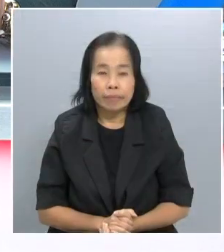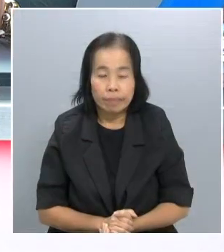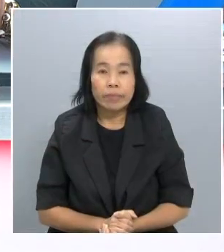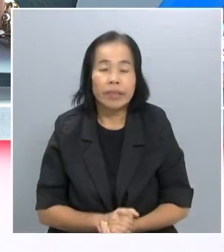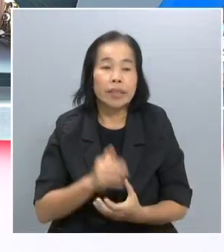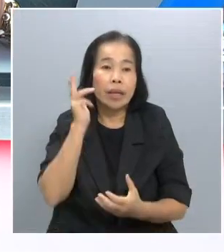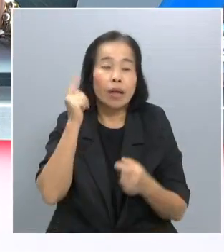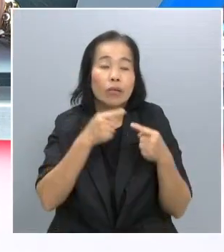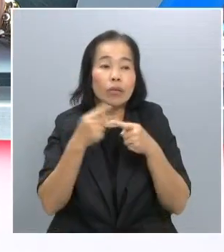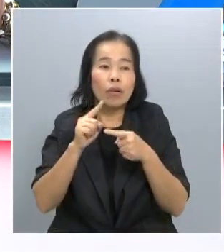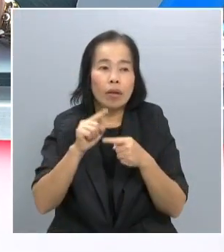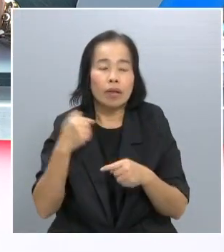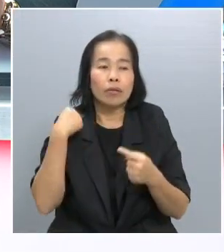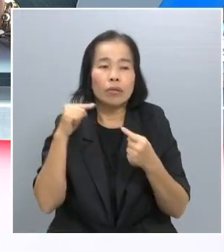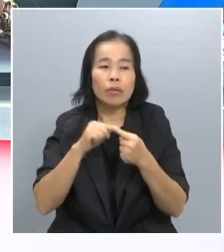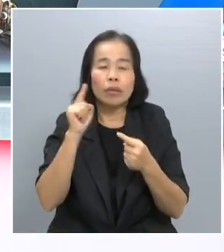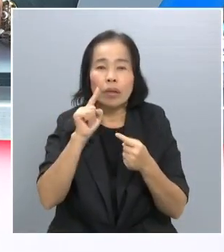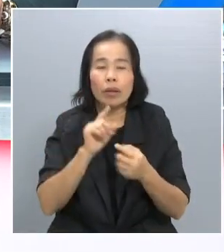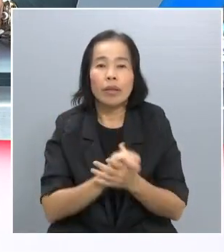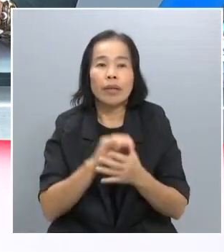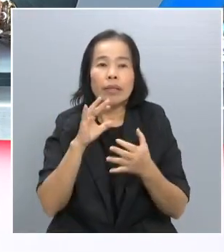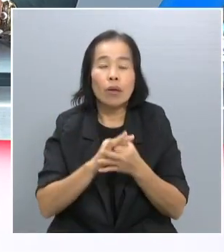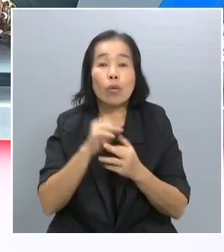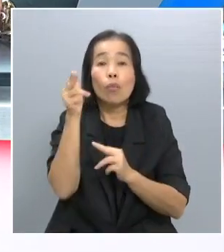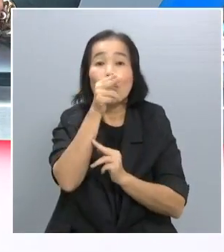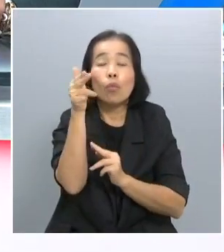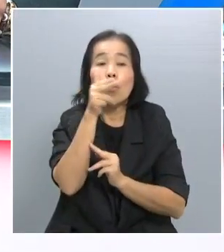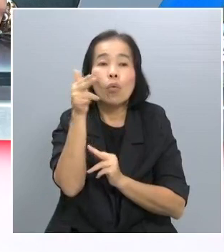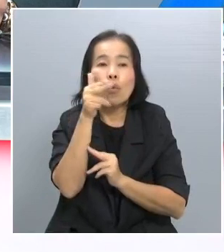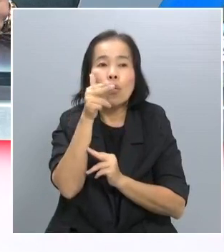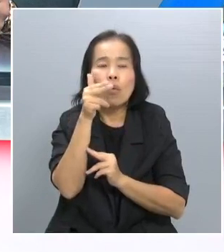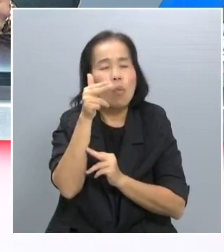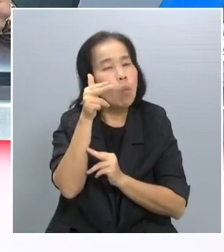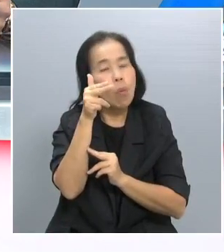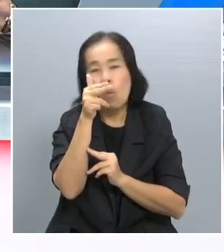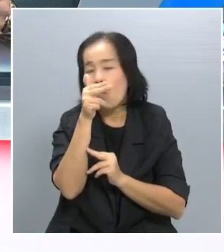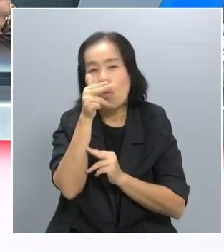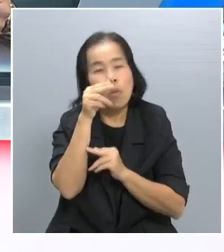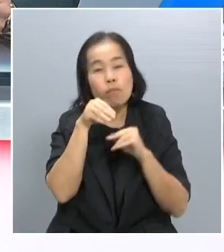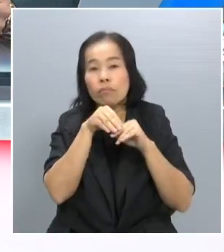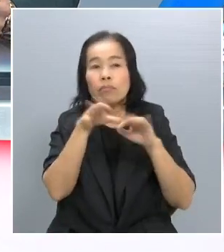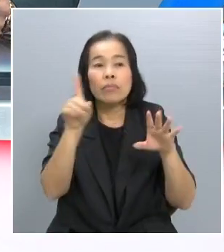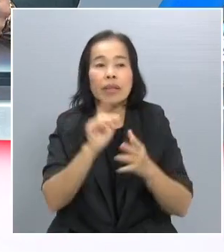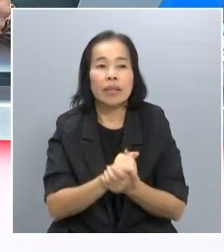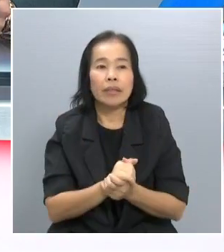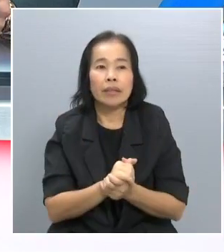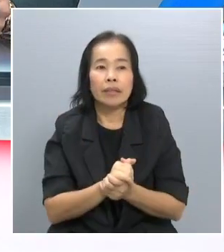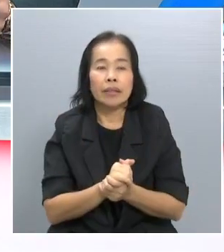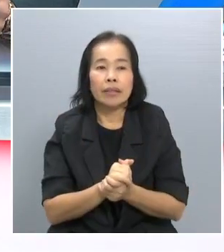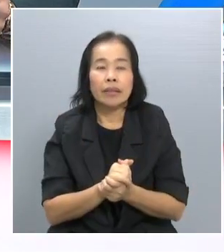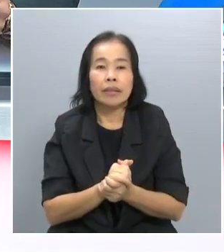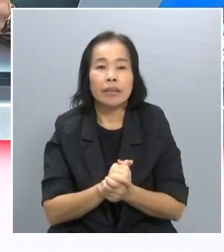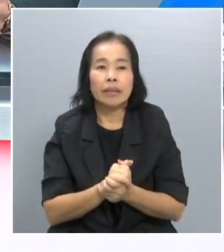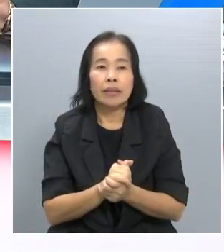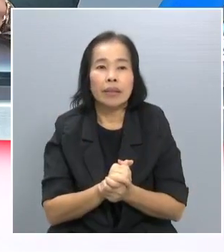ครับลองไปดูกรณีของคลิปที่เรียกเป็นที่โจทย์จันกันเหลือเกินนะฮะก็คือคลิปหนึ่งเนี่ยผู้ชมครับแน่นอนครับว่า